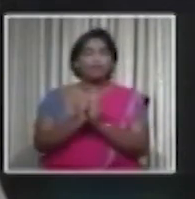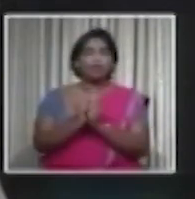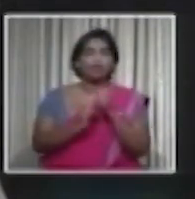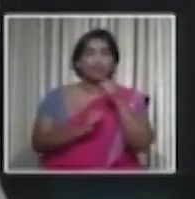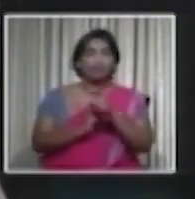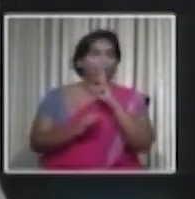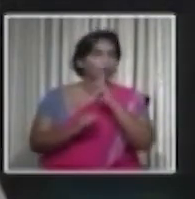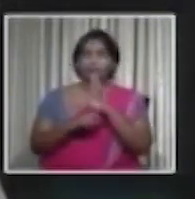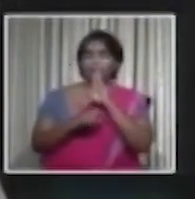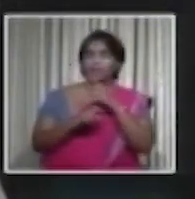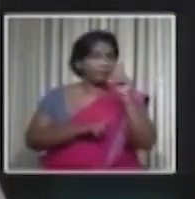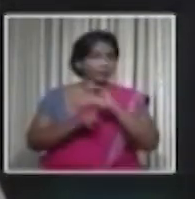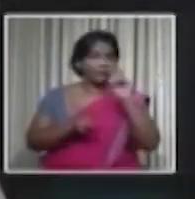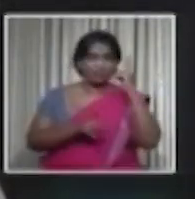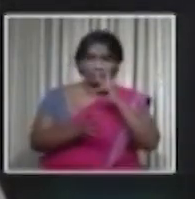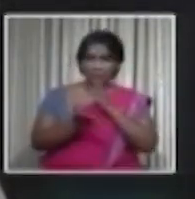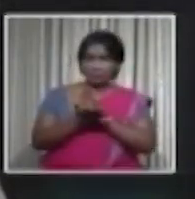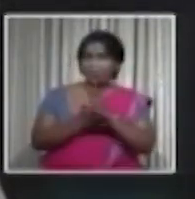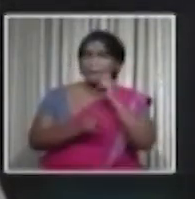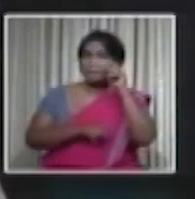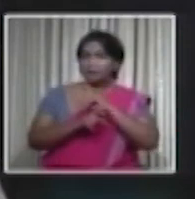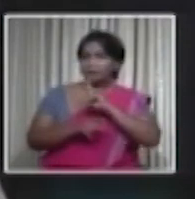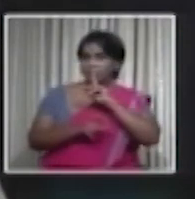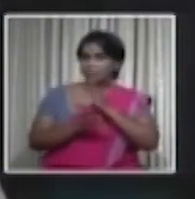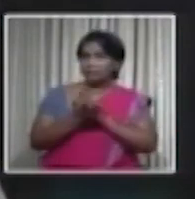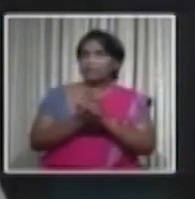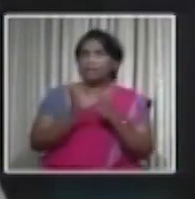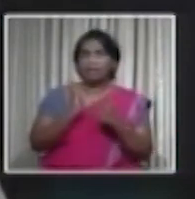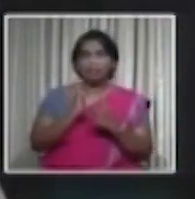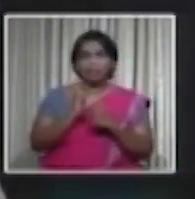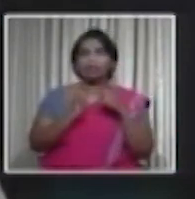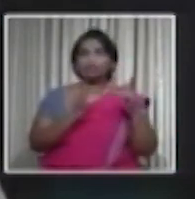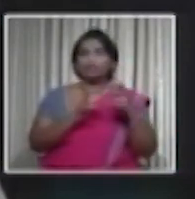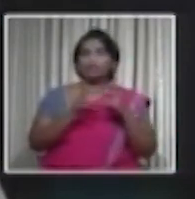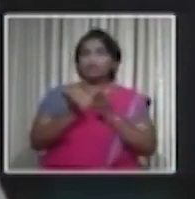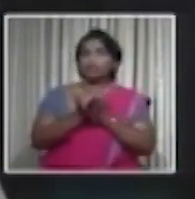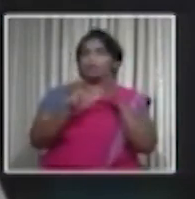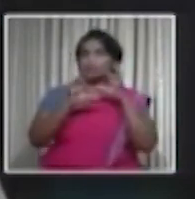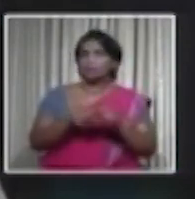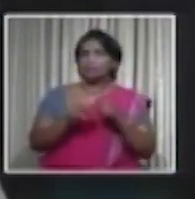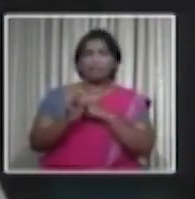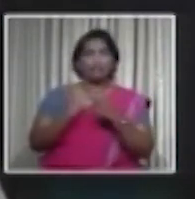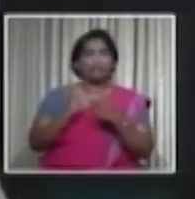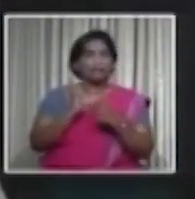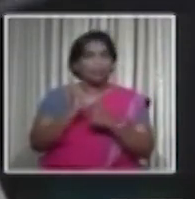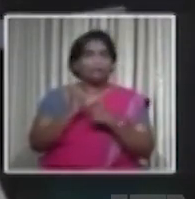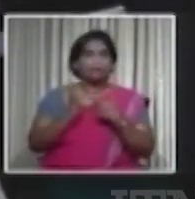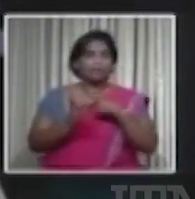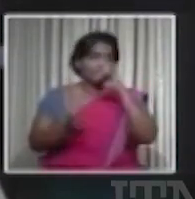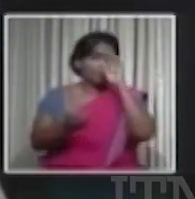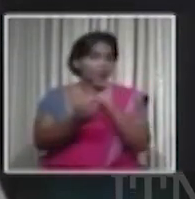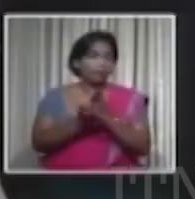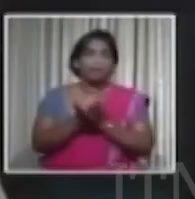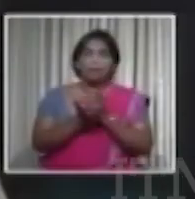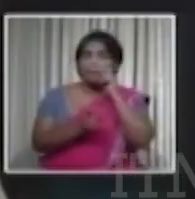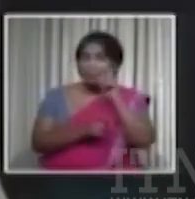එතුමාගේ ඉතාමත් ඥාති කරියා. මේ රටේ ජනතාව නොම ගැව්වා තෞෆික් මන්තුමා තමයි මේ පරිශේවිස් එක කළේ. තෞෆික් මන්තුමා කළේ අනාරක්ෂිතව යන